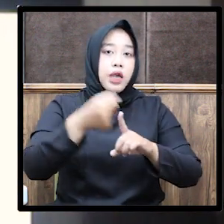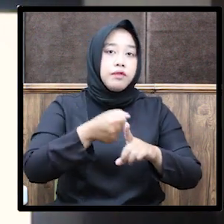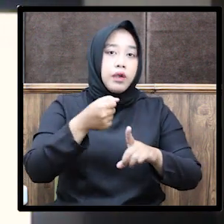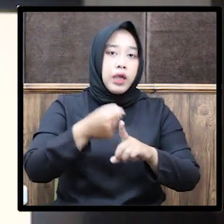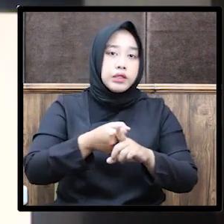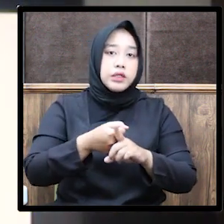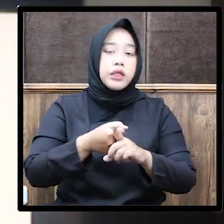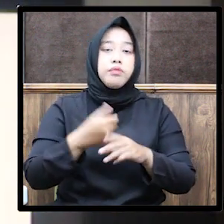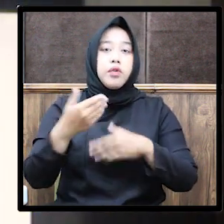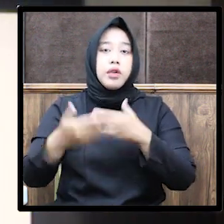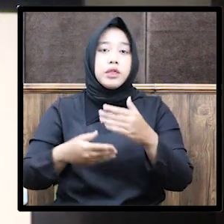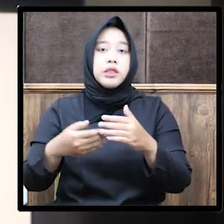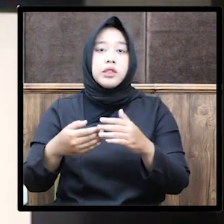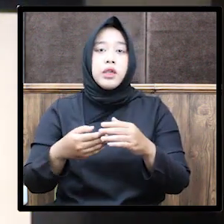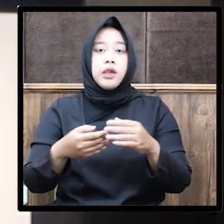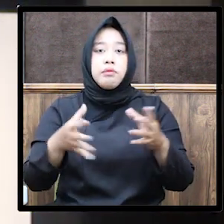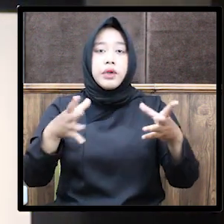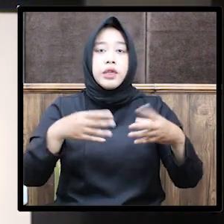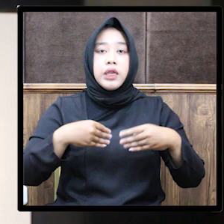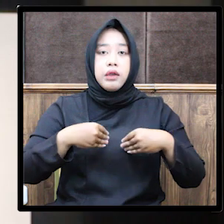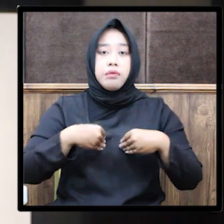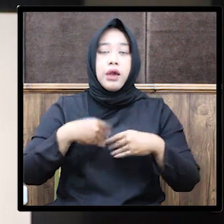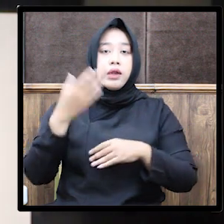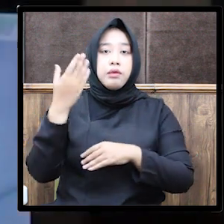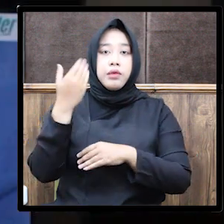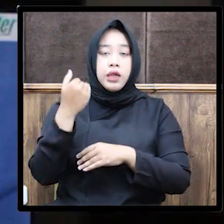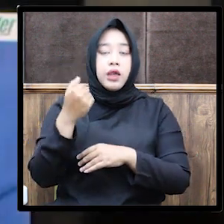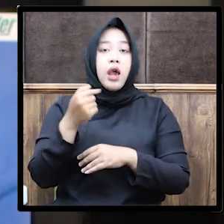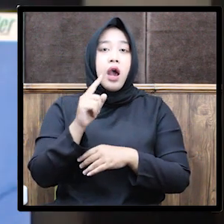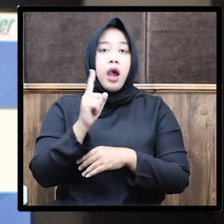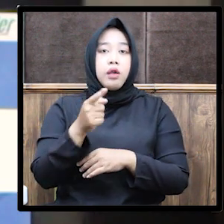rekrutmen penyelenggara pemilu. Itu yang harus kita